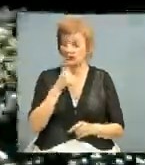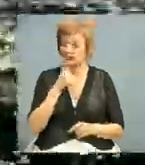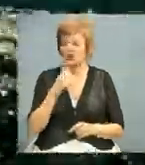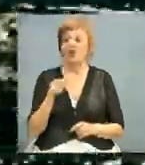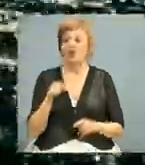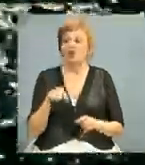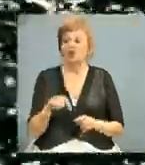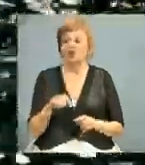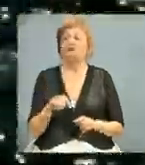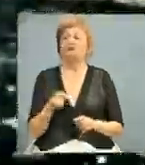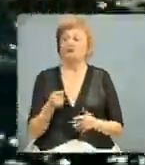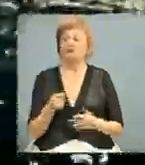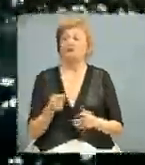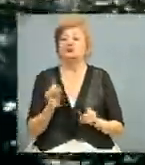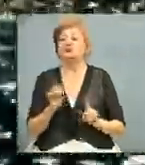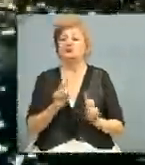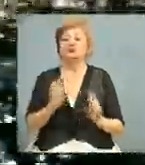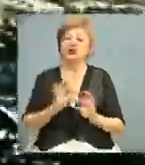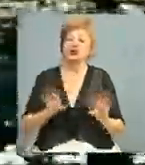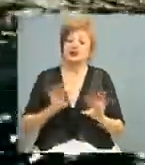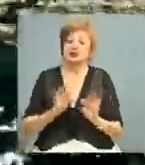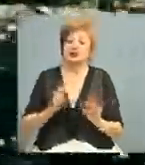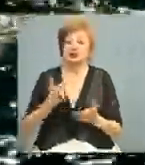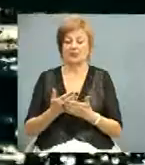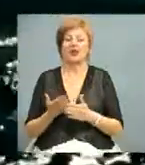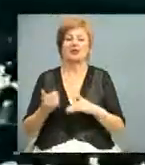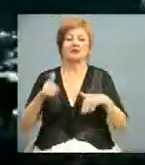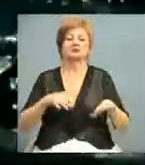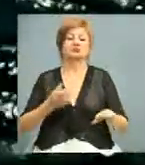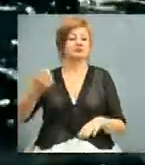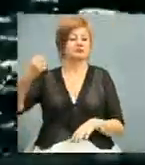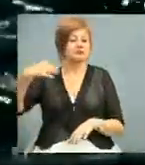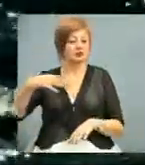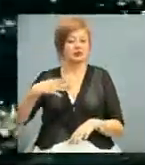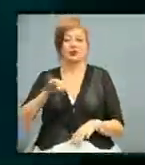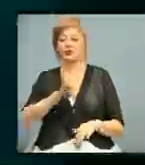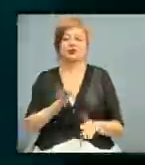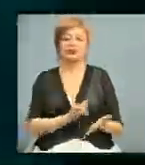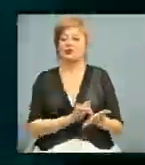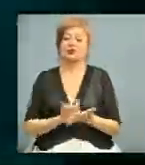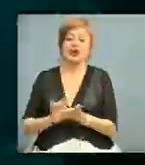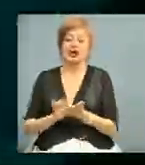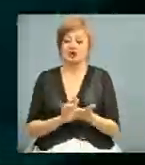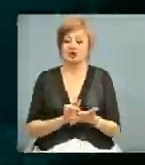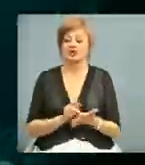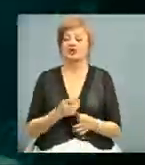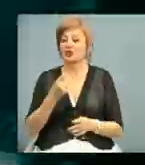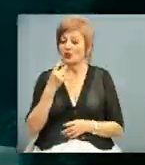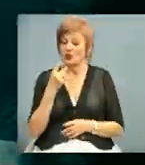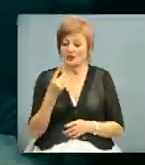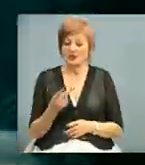хвилі виносять на берег. Може, комусь із вас, засмагаючи на узбережжі, вирушаючи в круїз чи плаваючи у прозорих водах